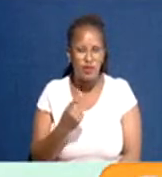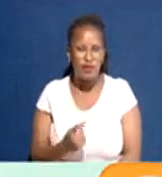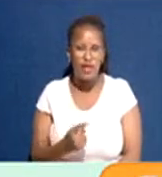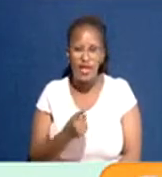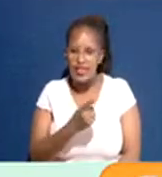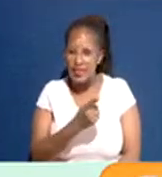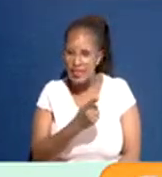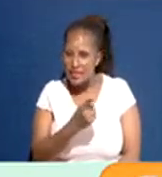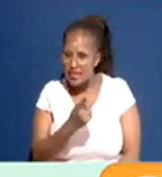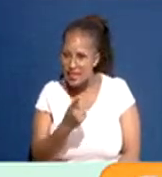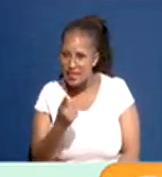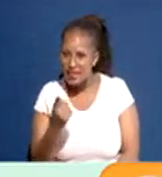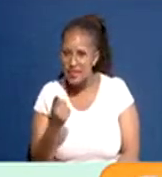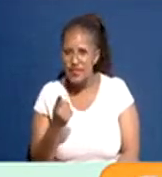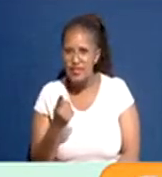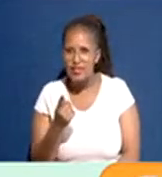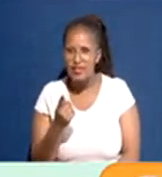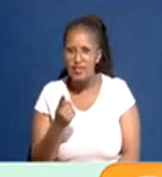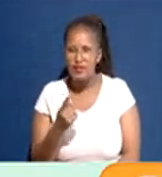hiyo